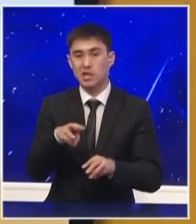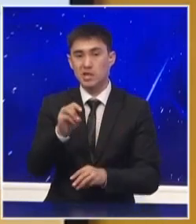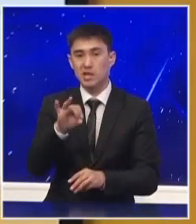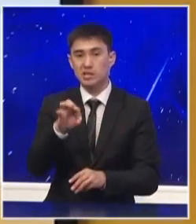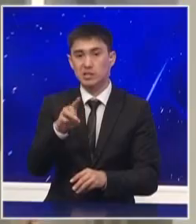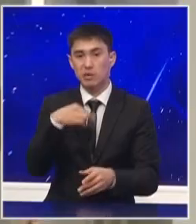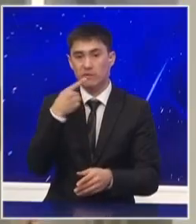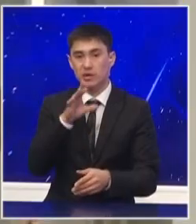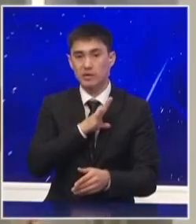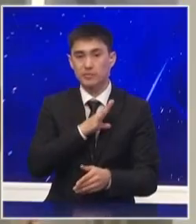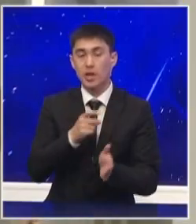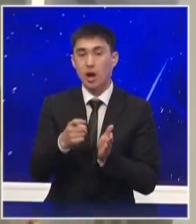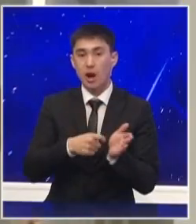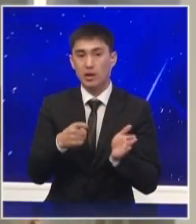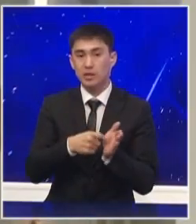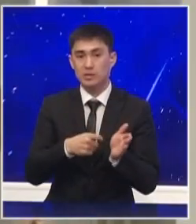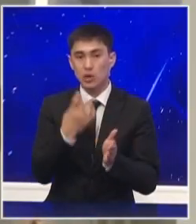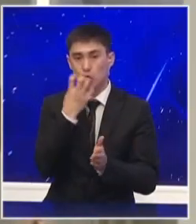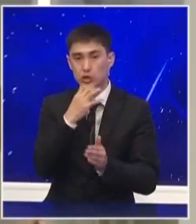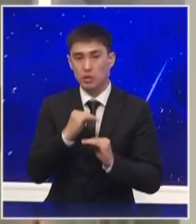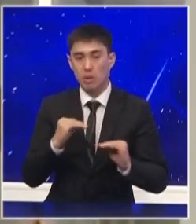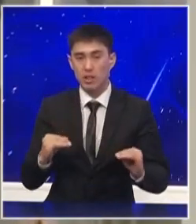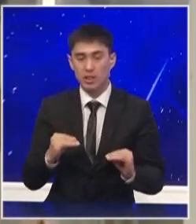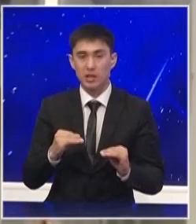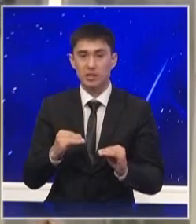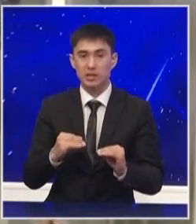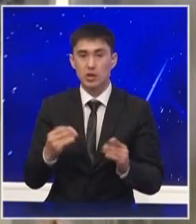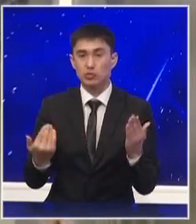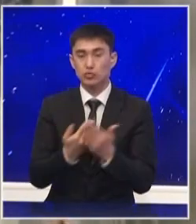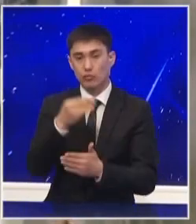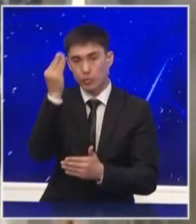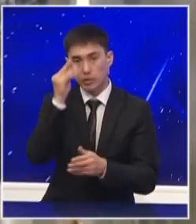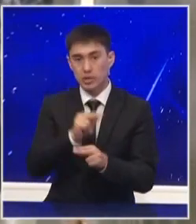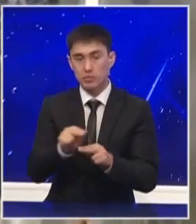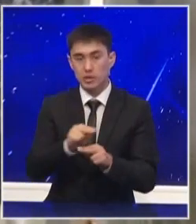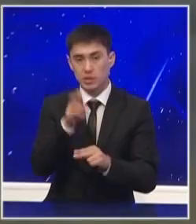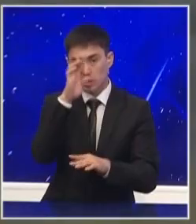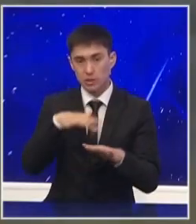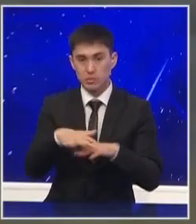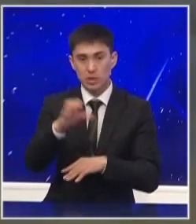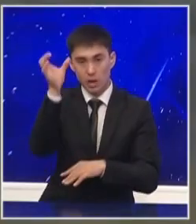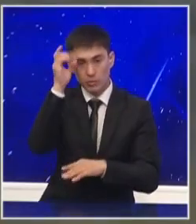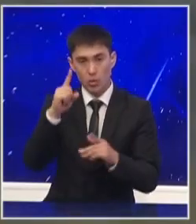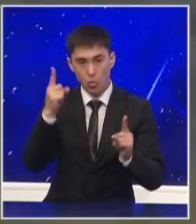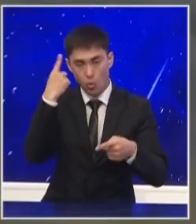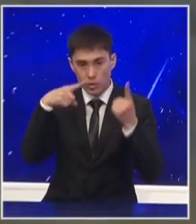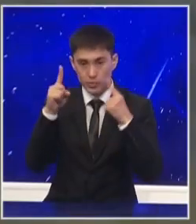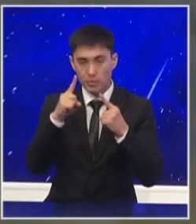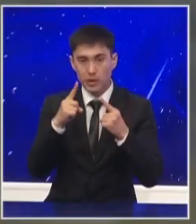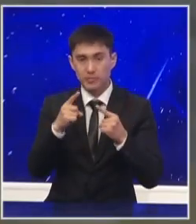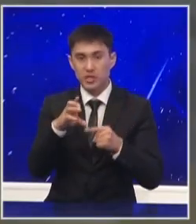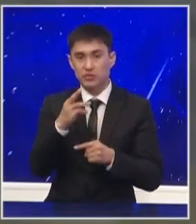тапсырды. Қарағандыда күйік шалған балаларды жаңа әдіспен емдей бастады. Күйген жерге еліміздің ғалымдары ойлап тапқан фибробласты